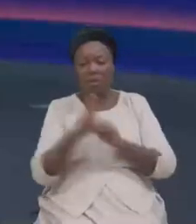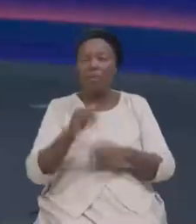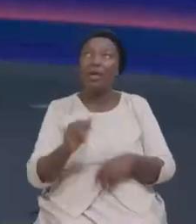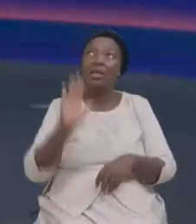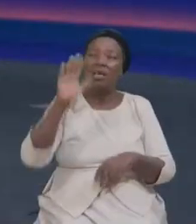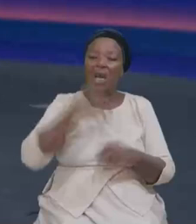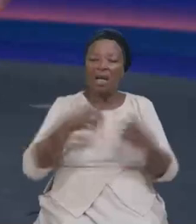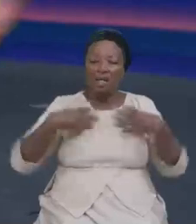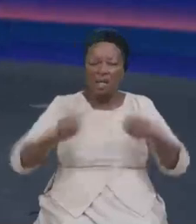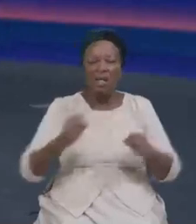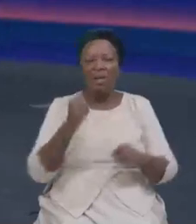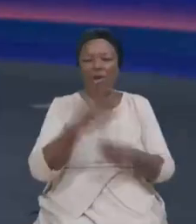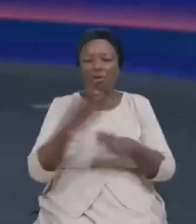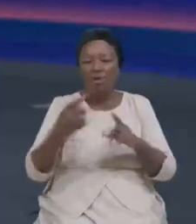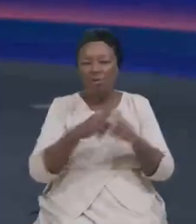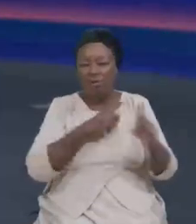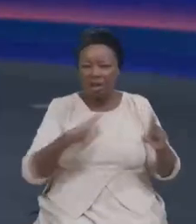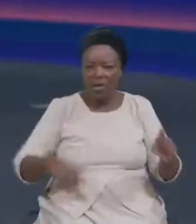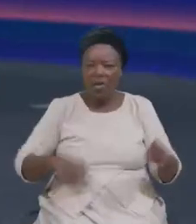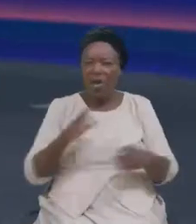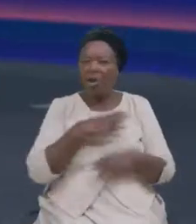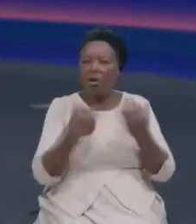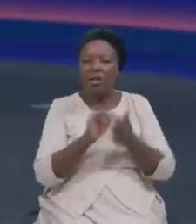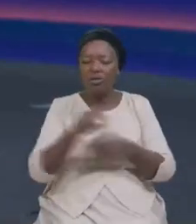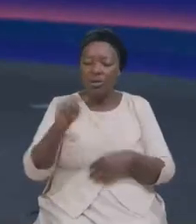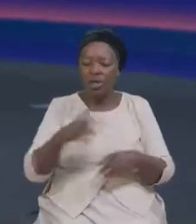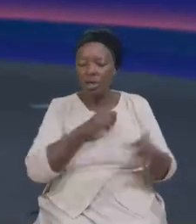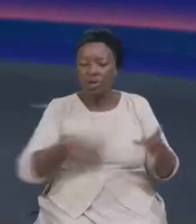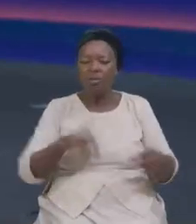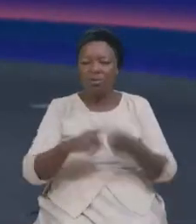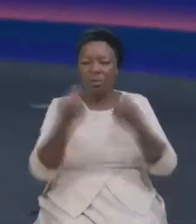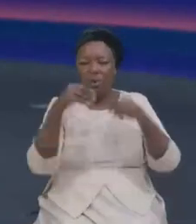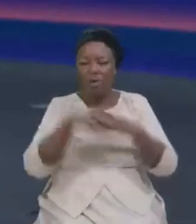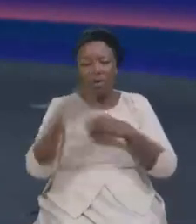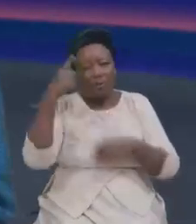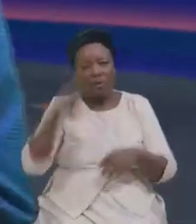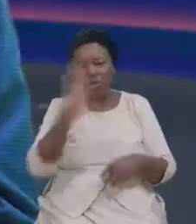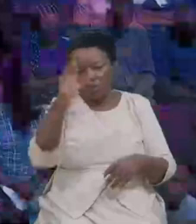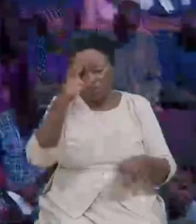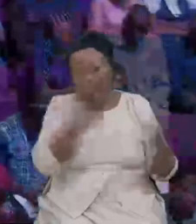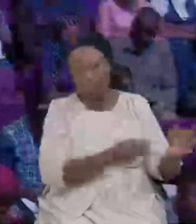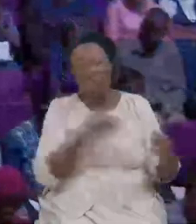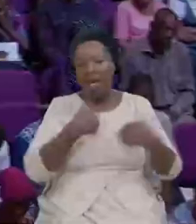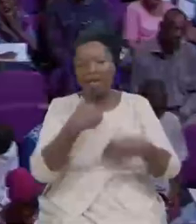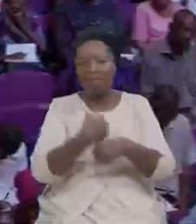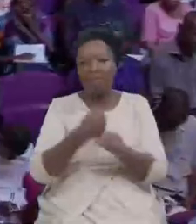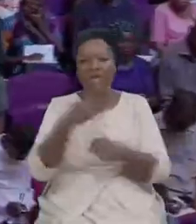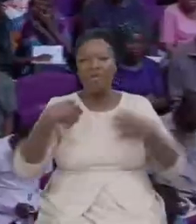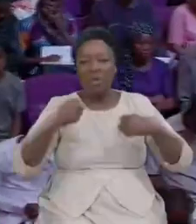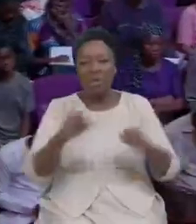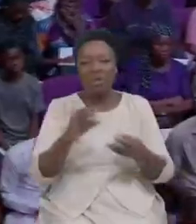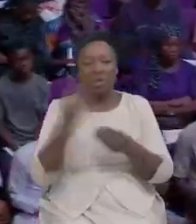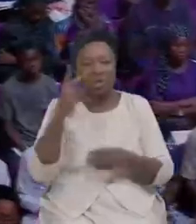et totalement délivrée de ta vie, ta foi t'a rendu, t'a guéri. Septièmement,